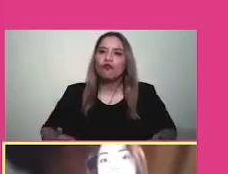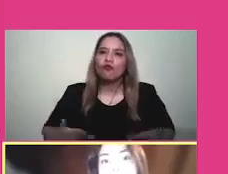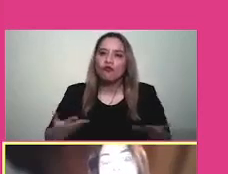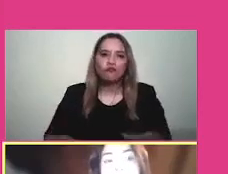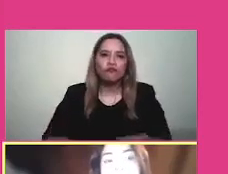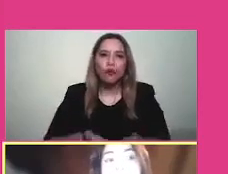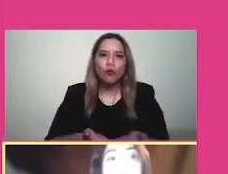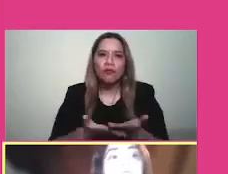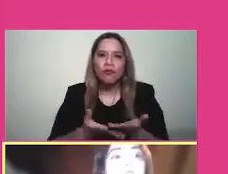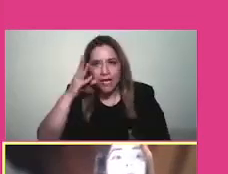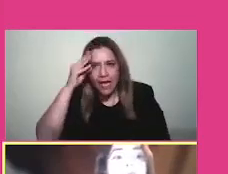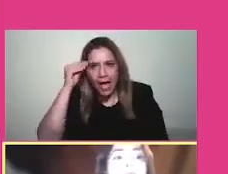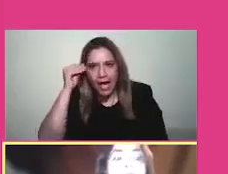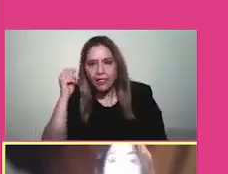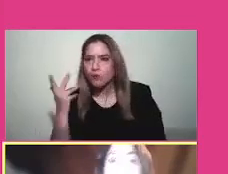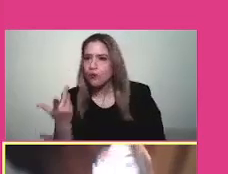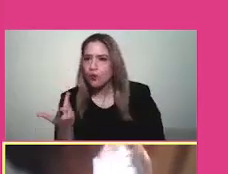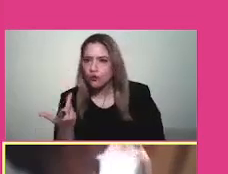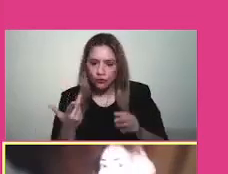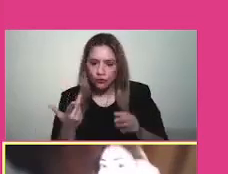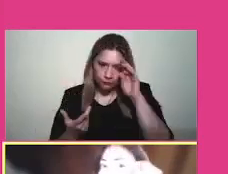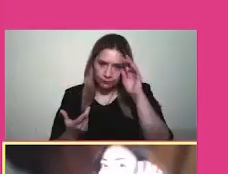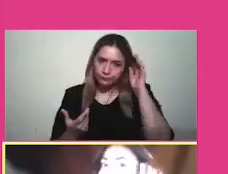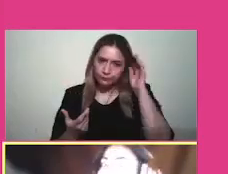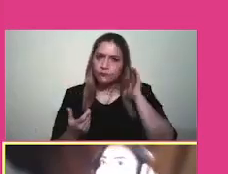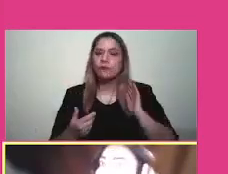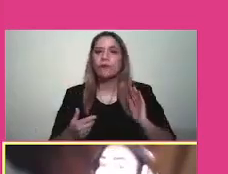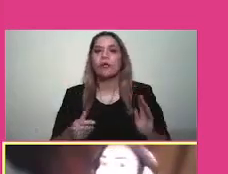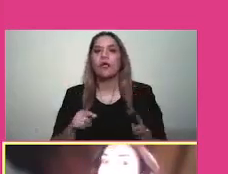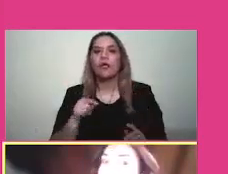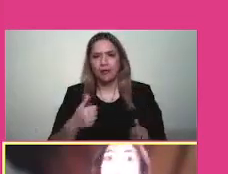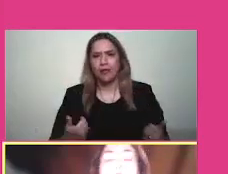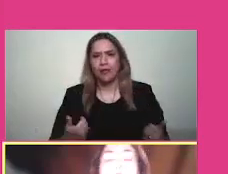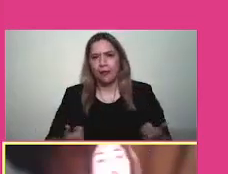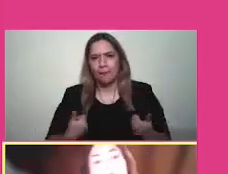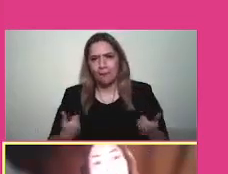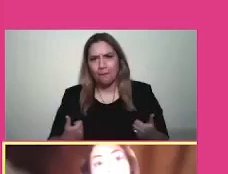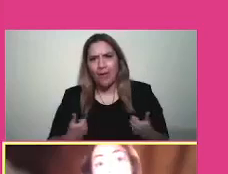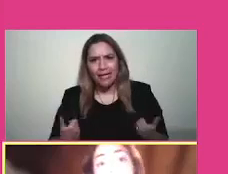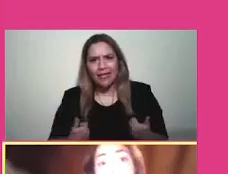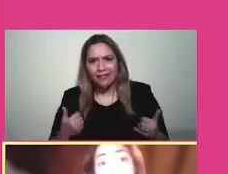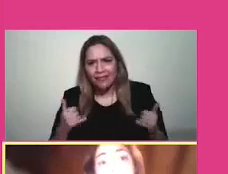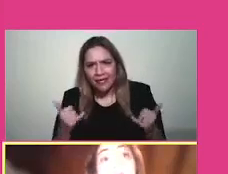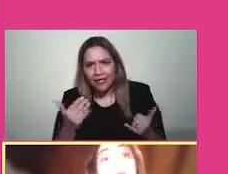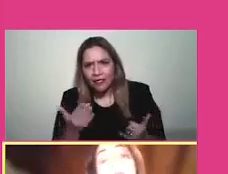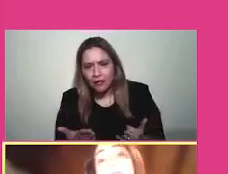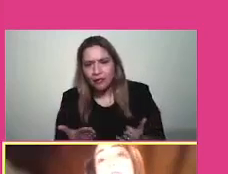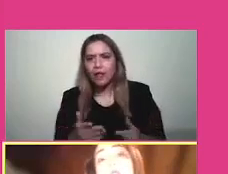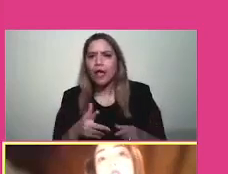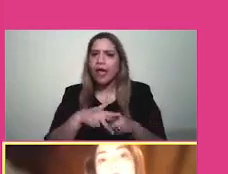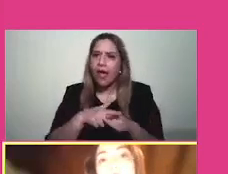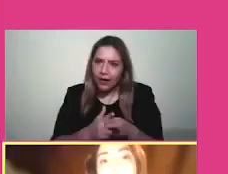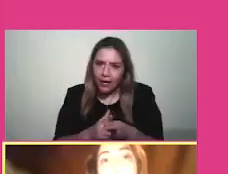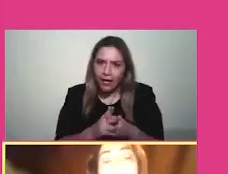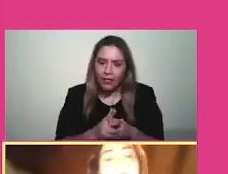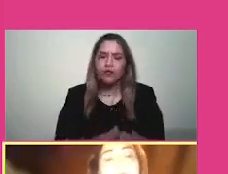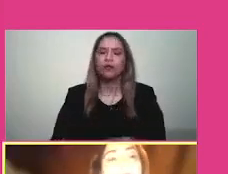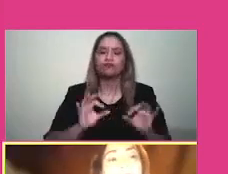στην άνοια. Το παιχνίδι είναι ένα εργαλείο που το χρησιμοποιούμε κατά